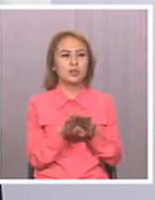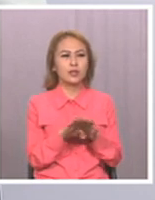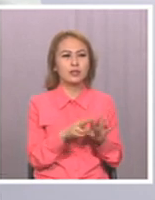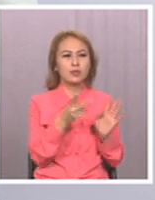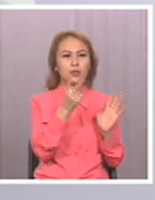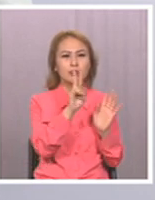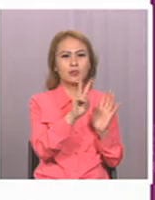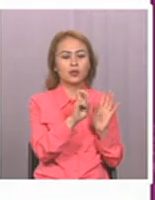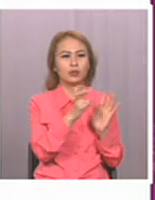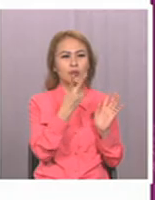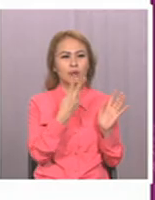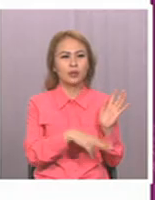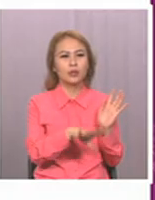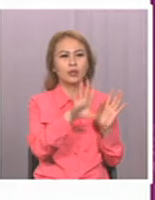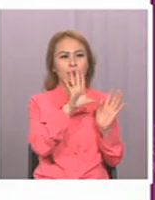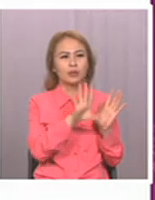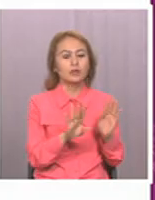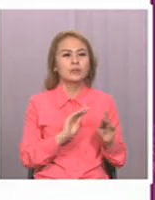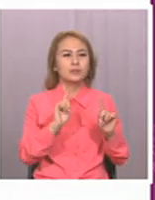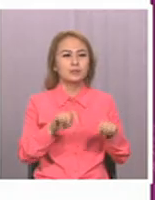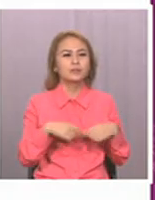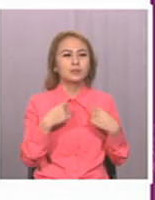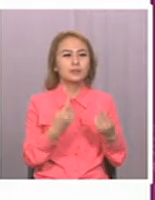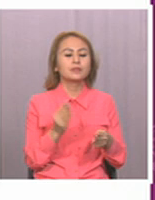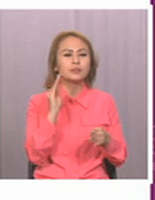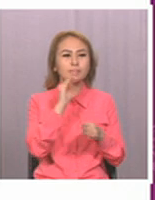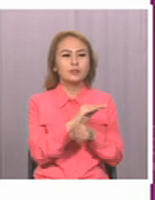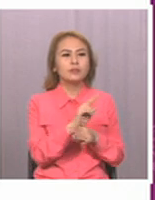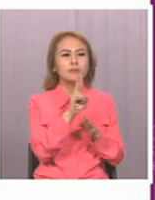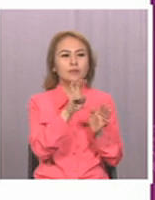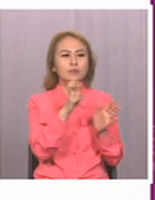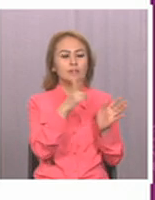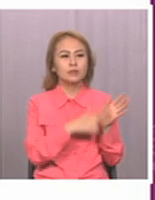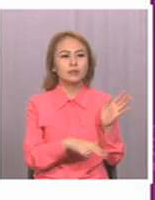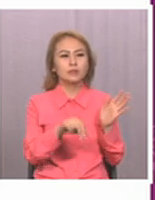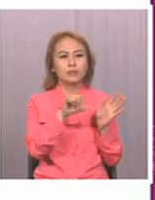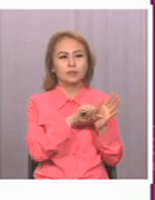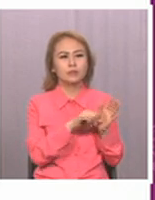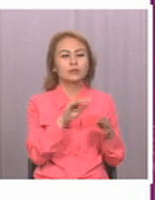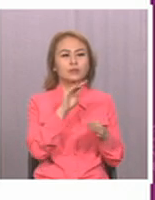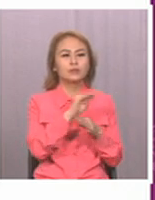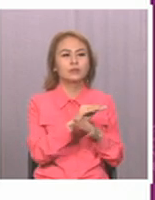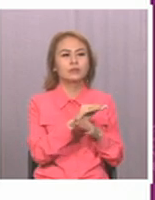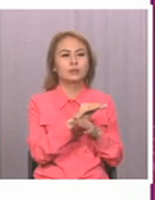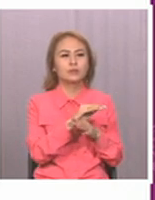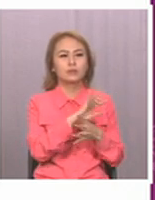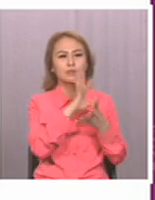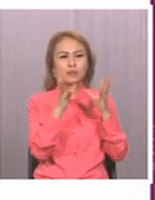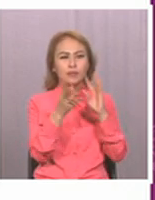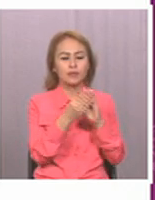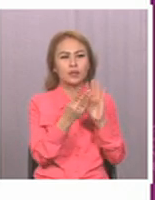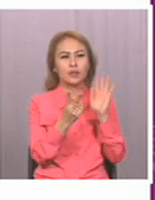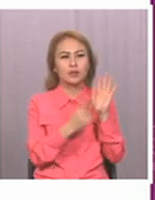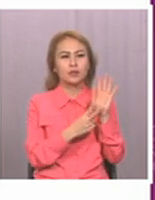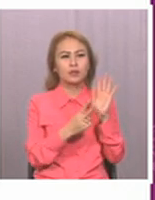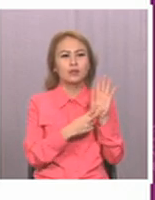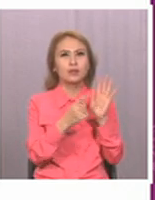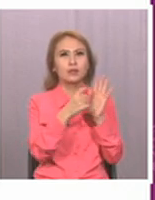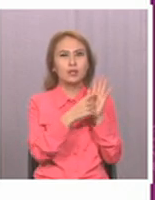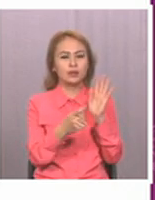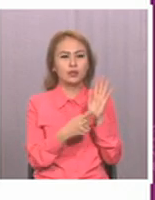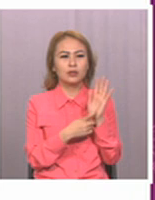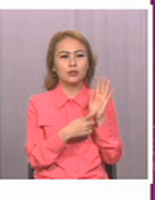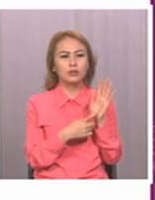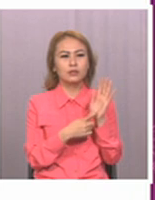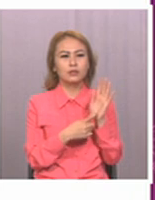Яғни, берілген қатардағы сандарды қосамыз, оны 7-ге бөлеміз, сонда босы қатардың арифметикалық